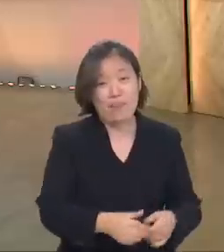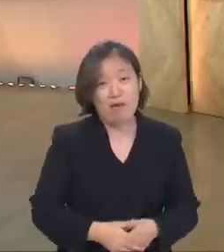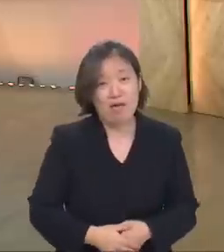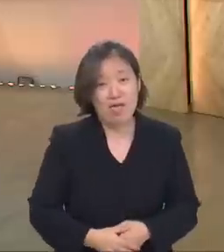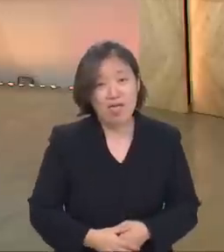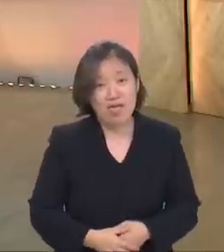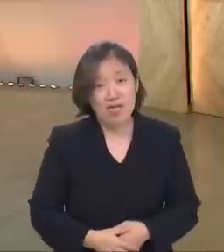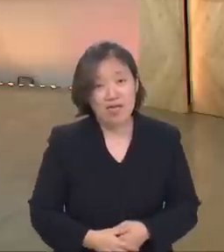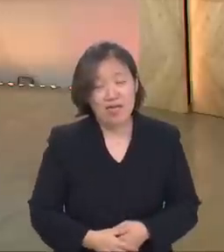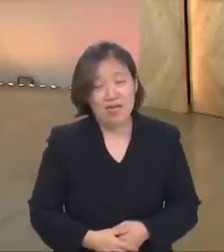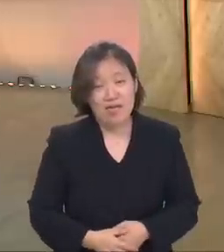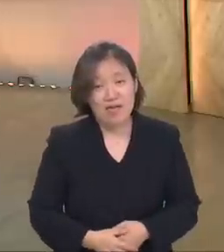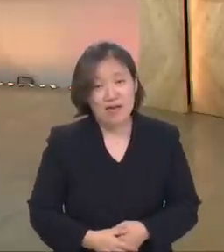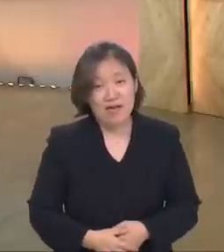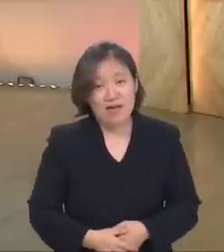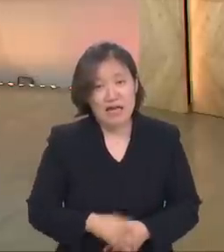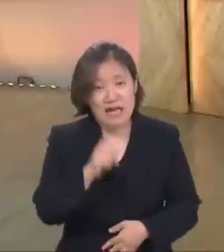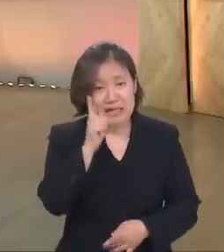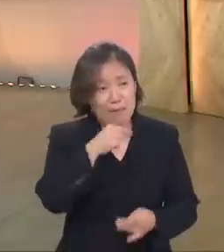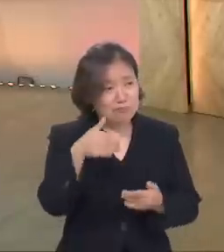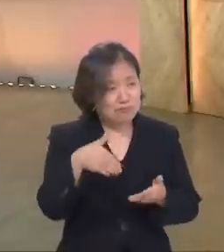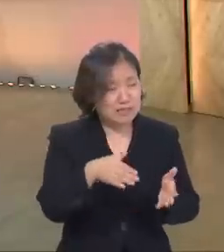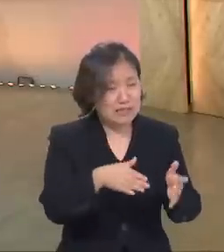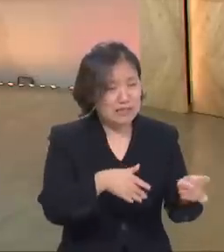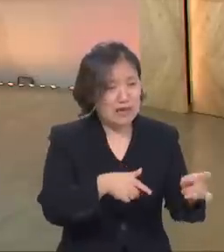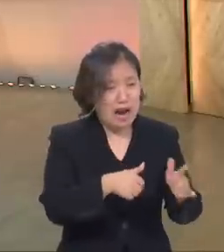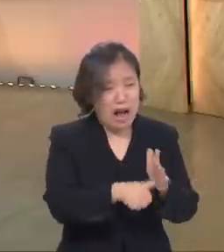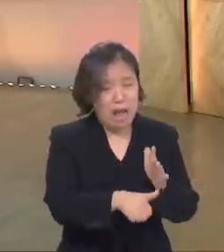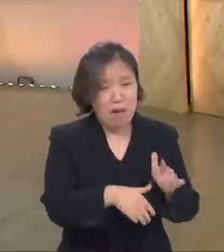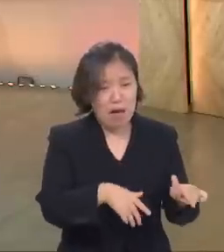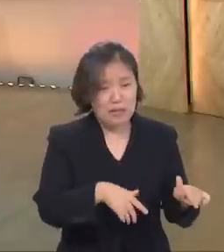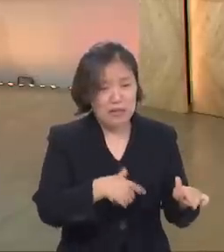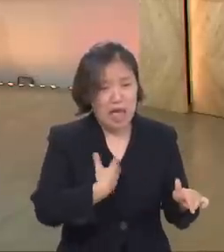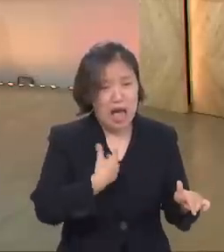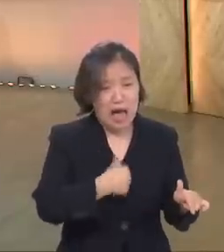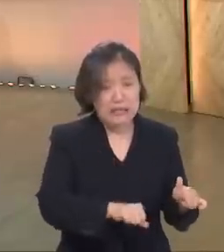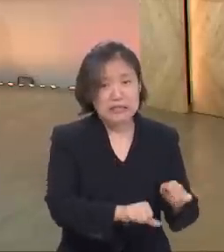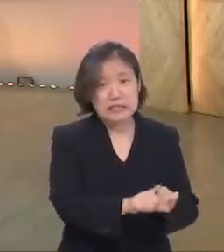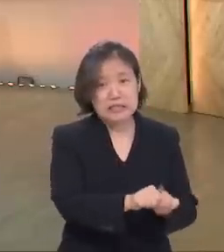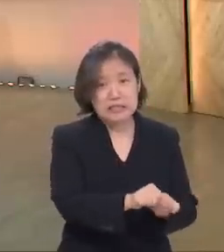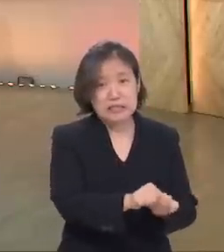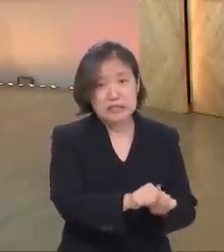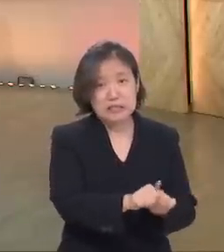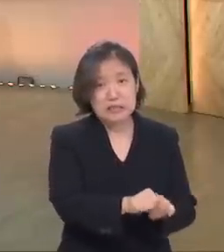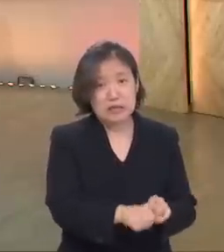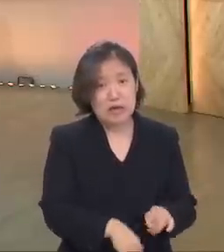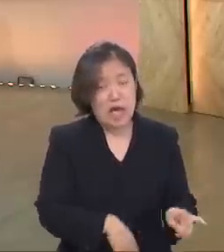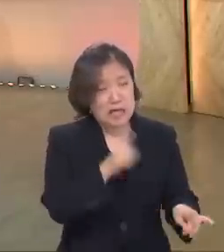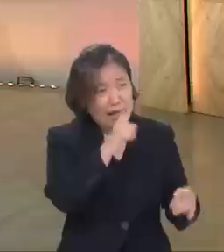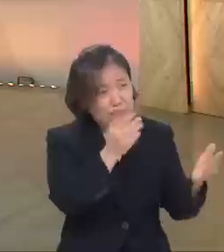나쁜 길에 빠진 자식이라 하더라도 결국 자식은 내 자식이다